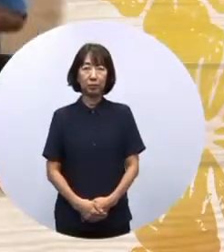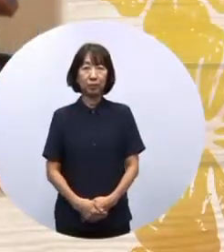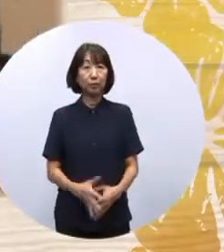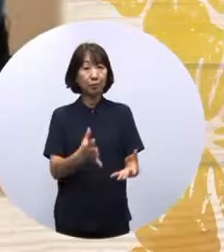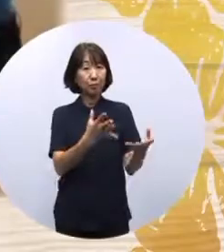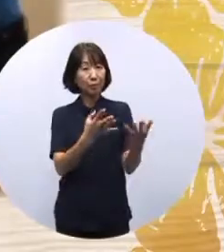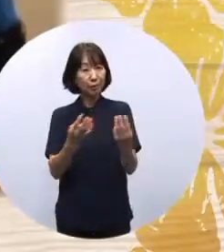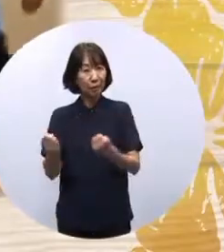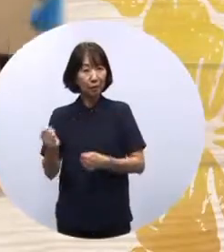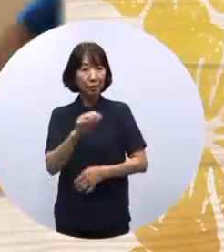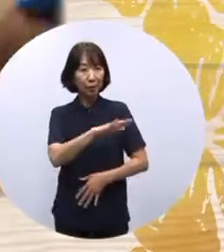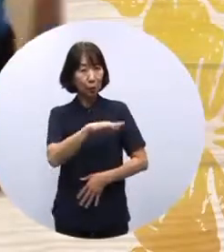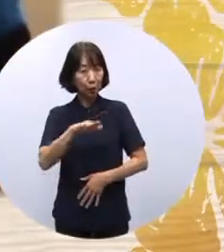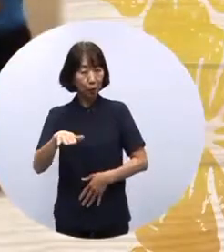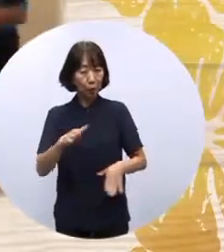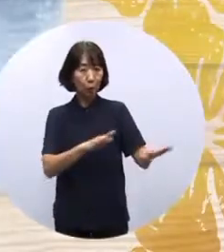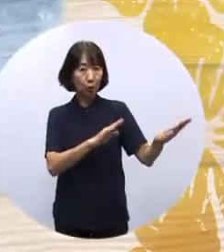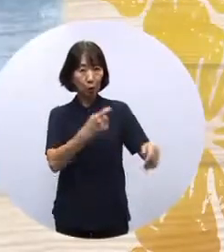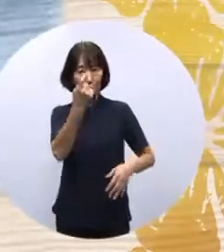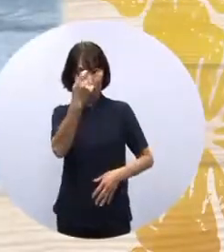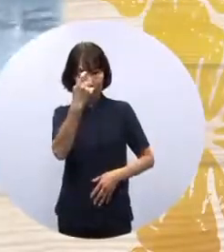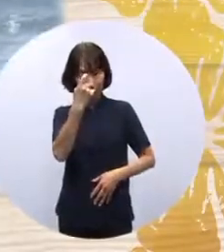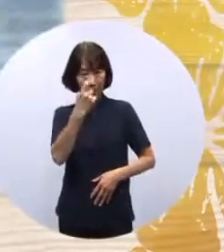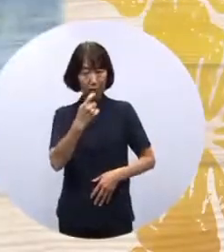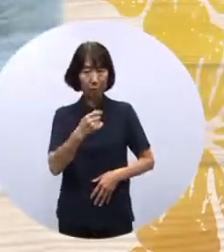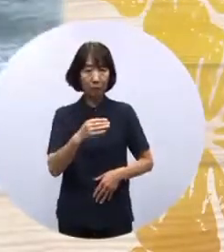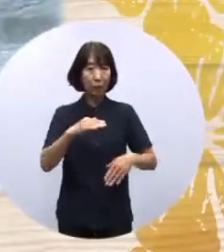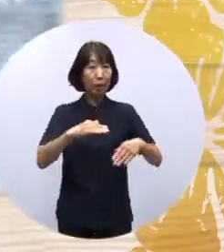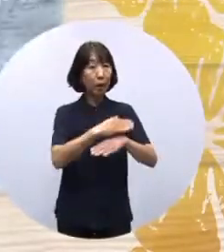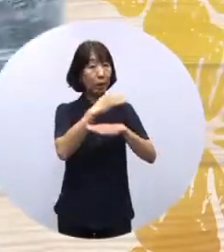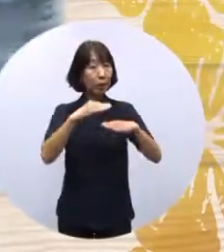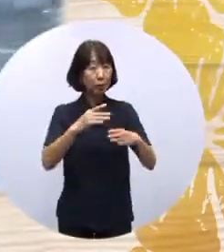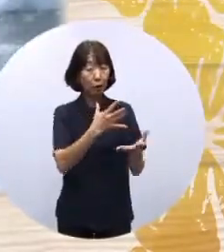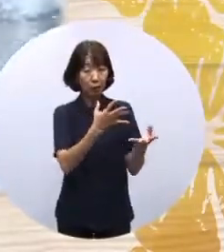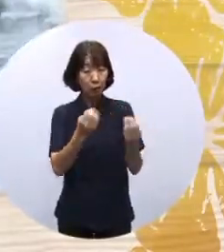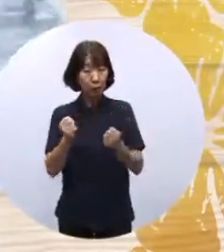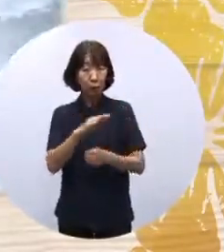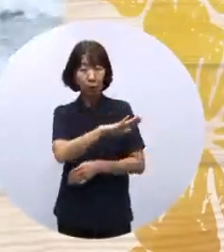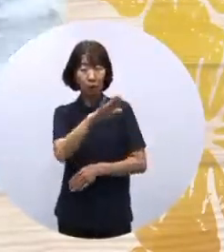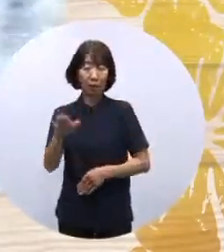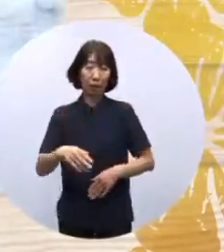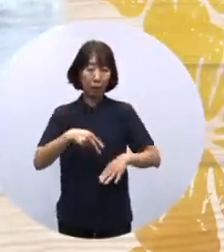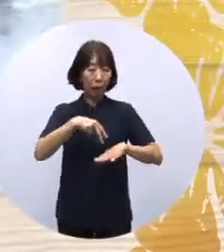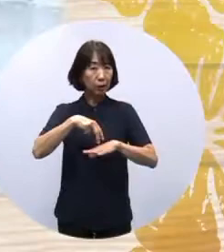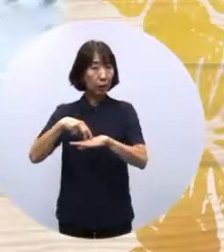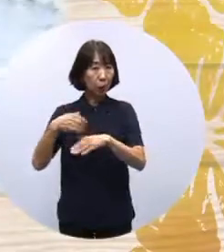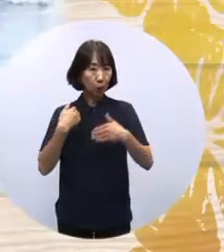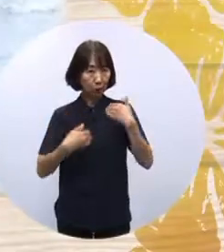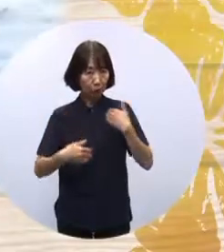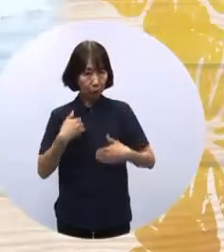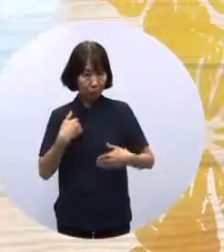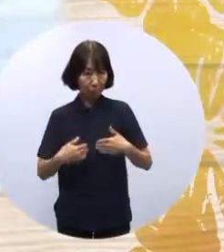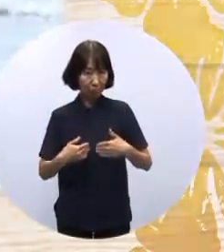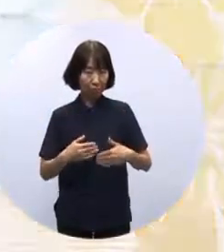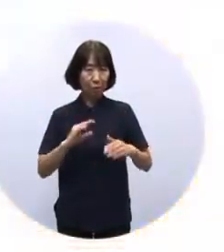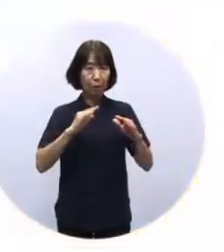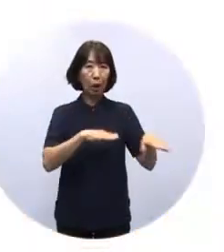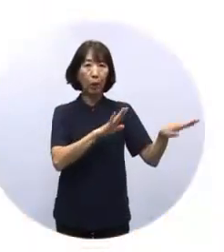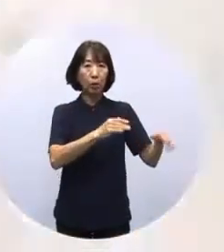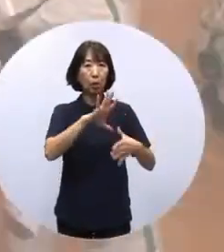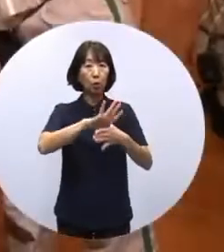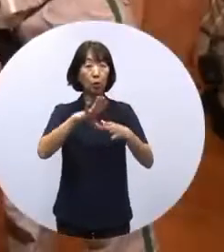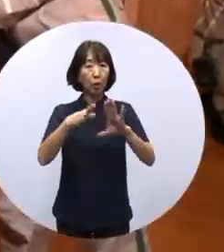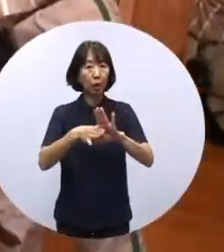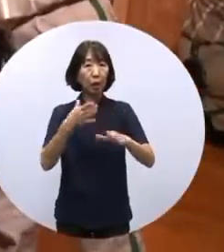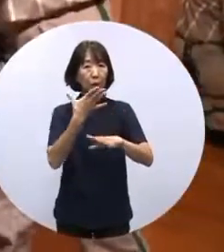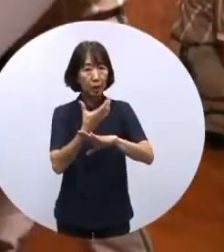たくさんの子どもたちがフラを習い、海岸では多くの皆さんがサーフィンを楽しむなど、ハワイ文化が定着